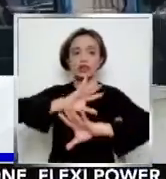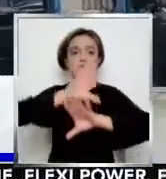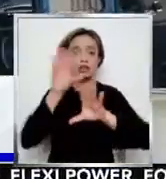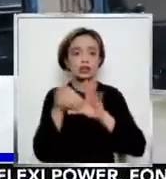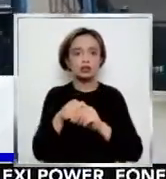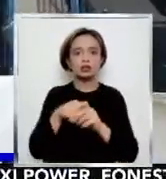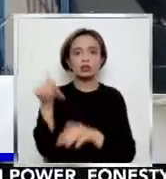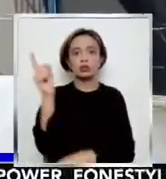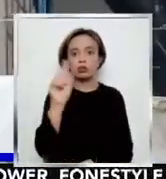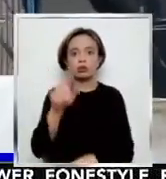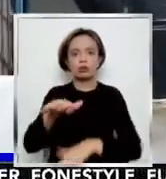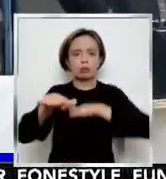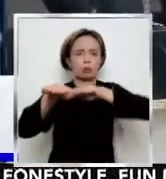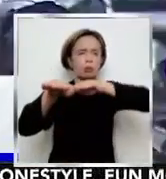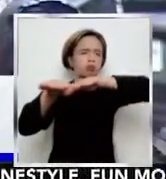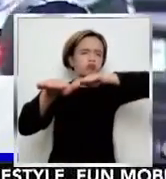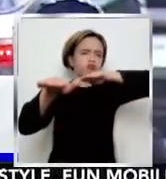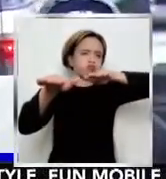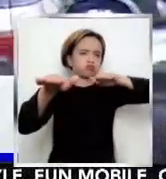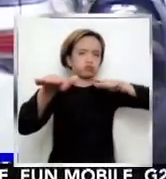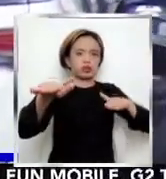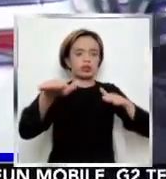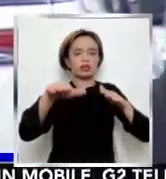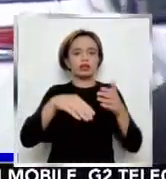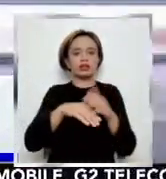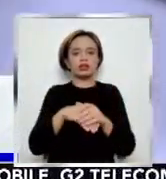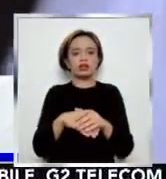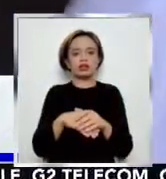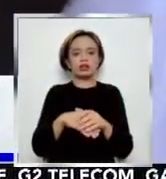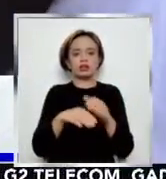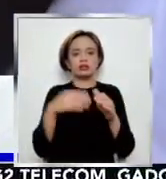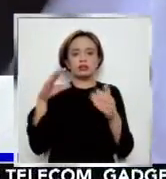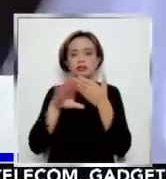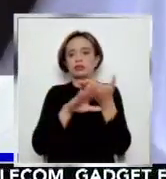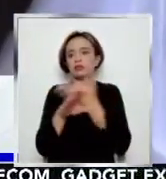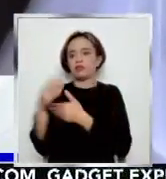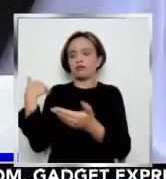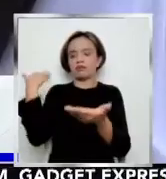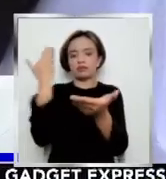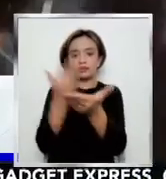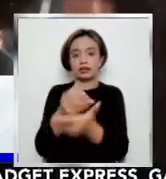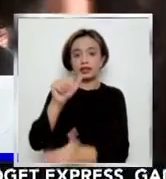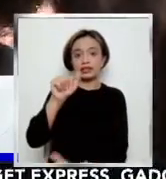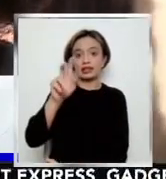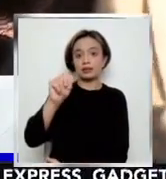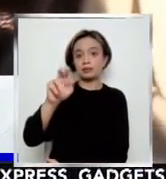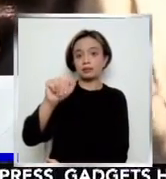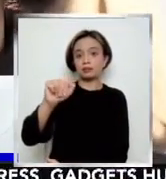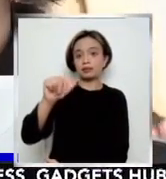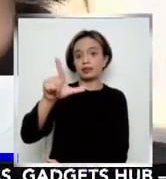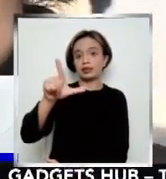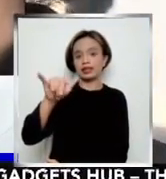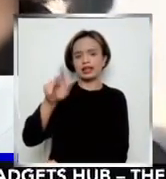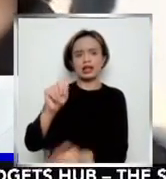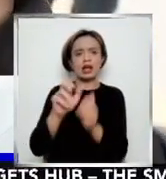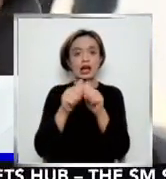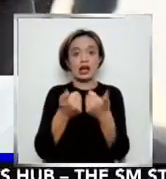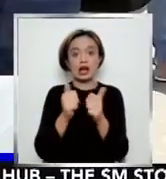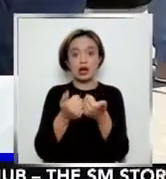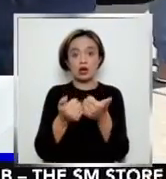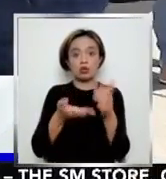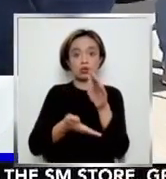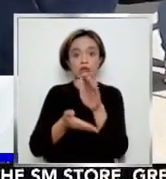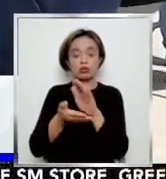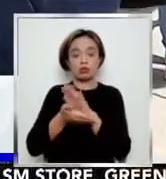na traffic na bubunuin bago makarating sa paroroonan. Si Annalyn, para makapasok at makauwi ng trabaho noon, 7 oras ng